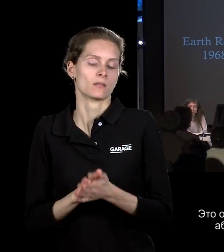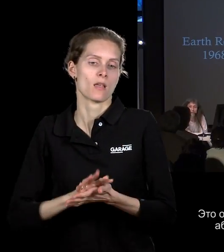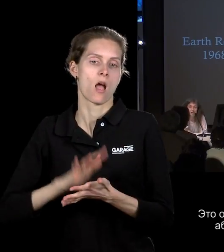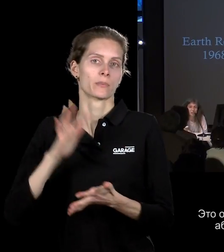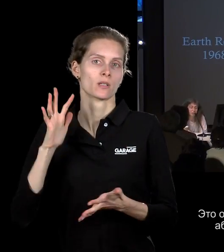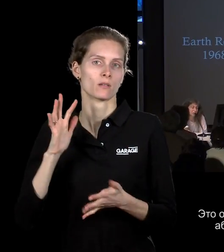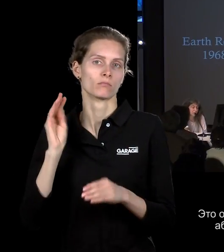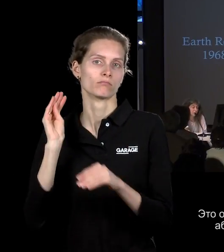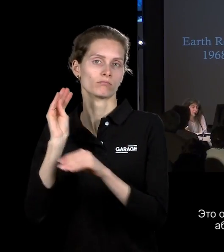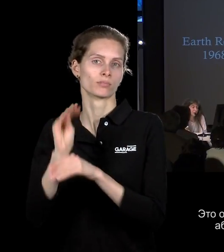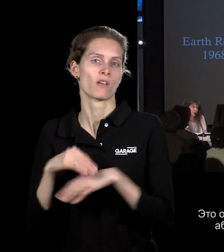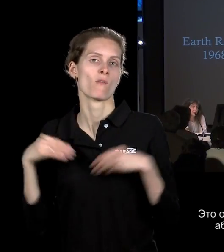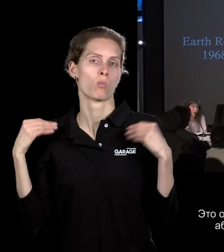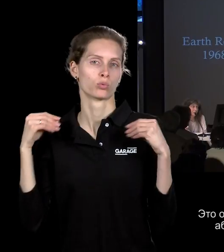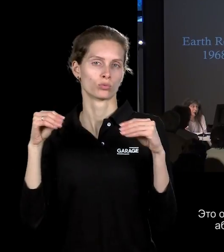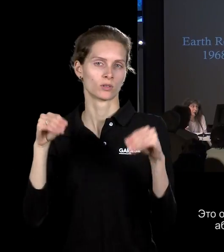перенесения абстракции